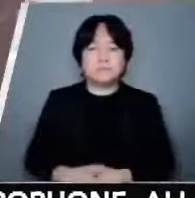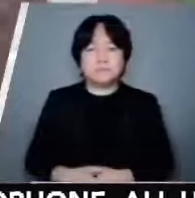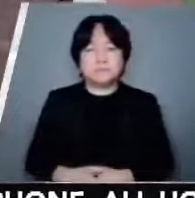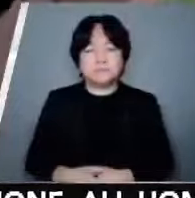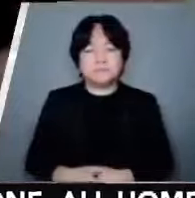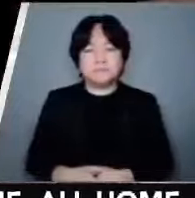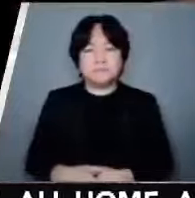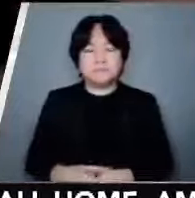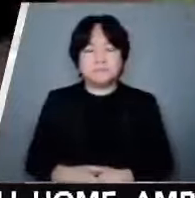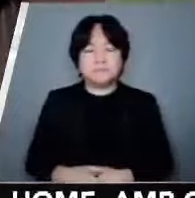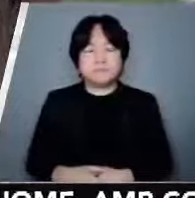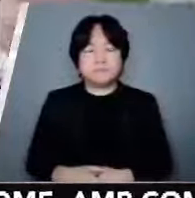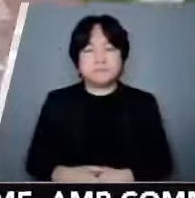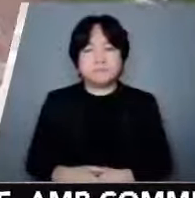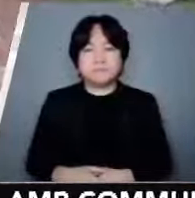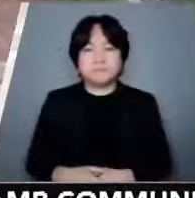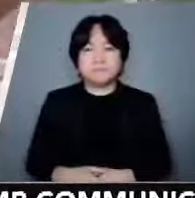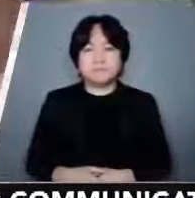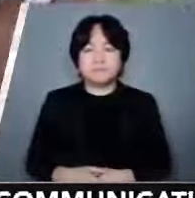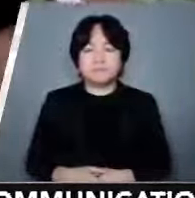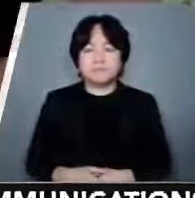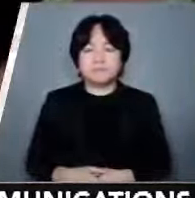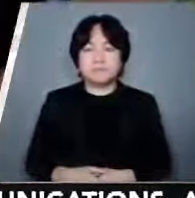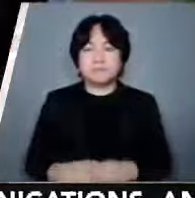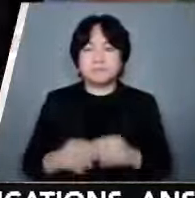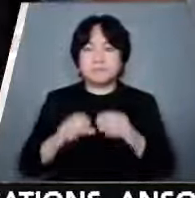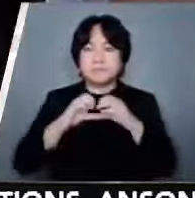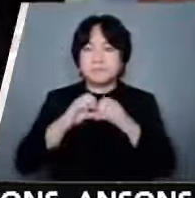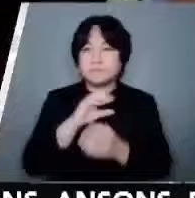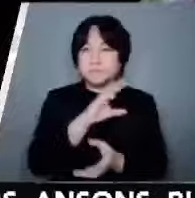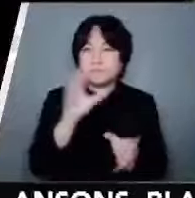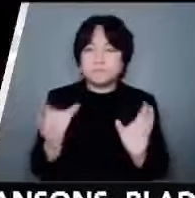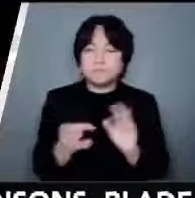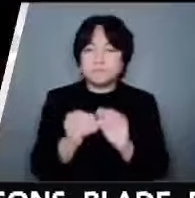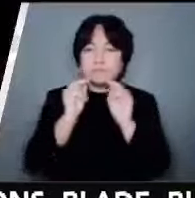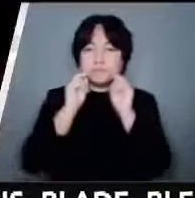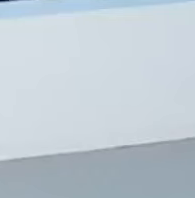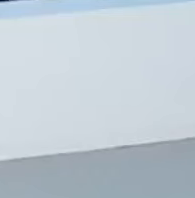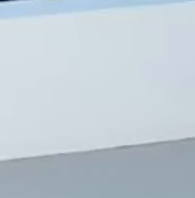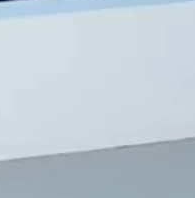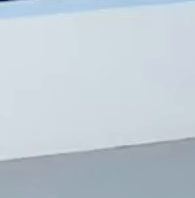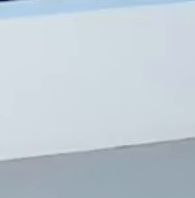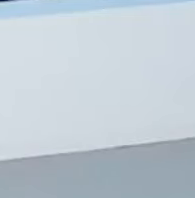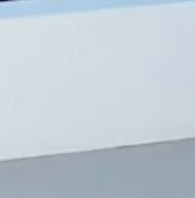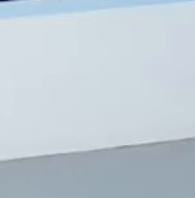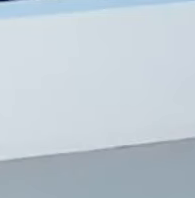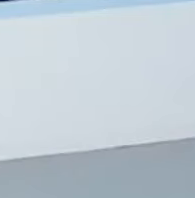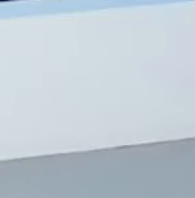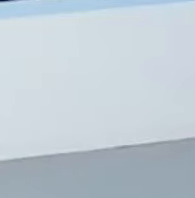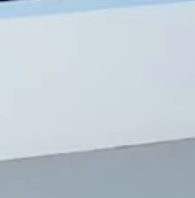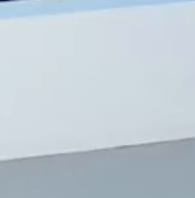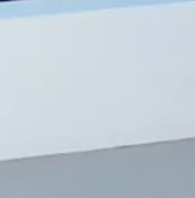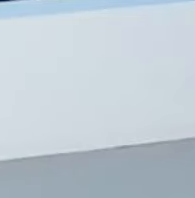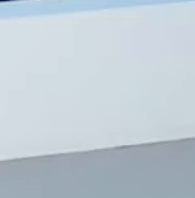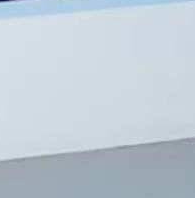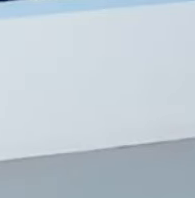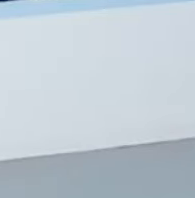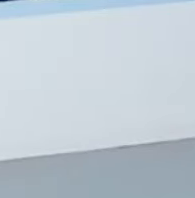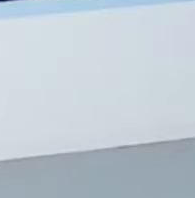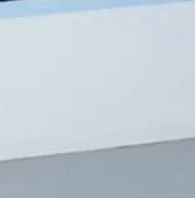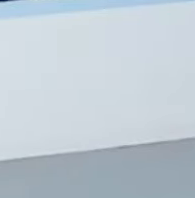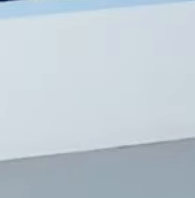Sorry. JP Soriano, nagbabalita para sa GMA Integrated News. Kapuso, alamin ang maiinit na